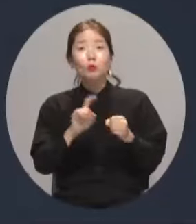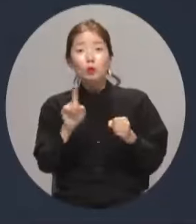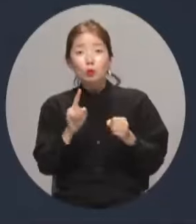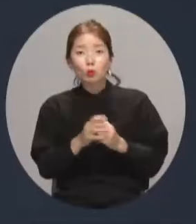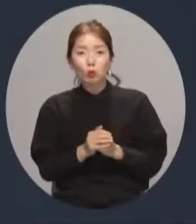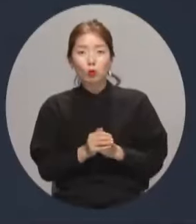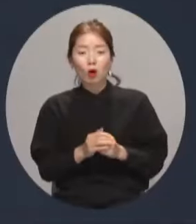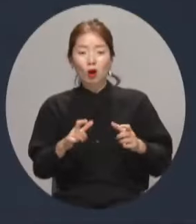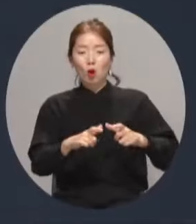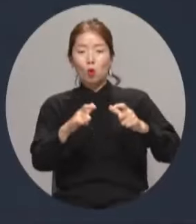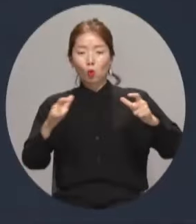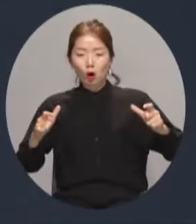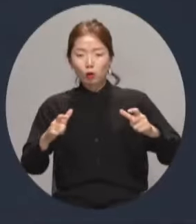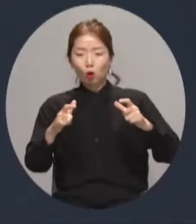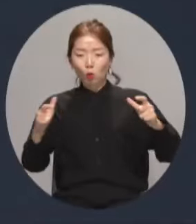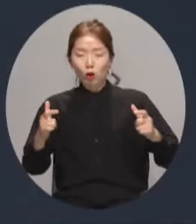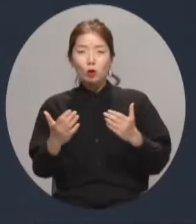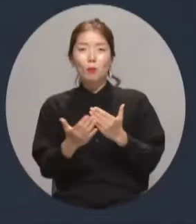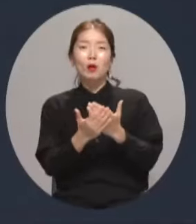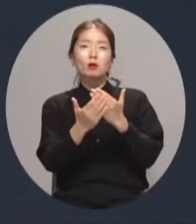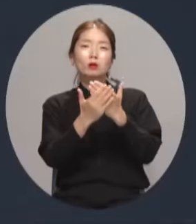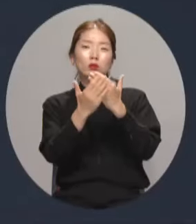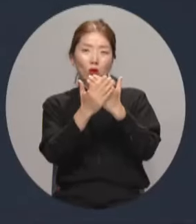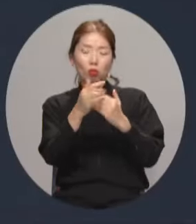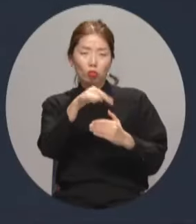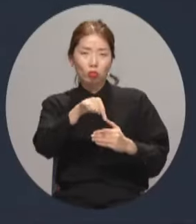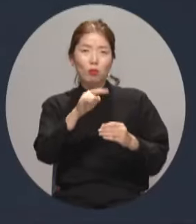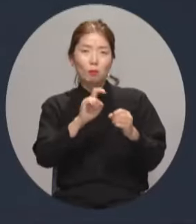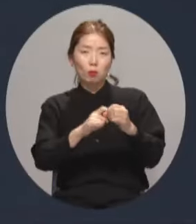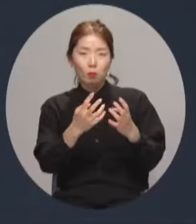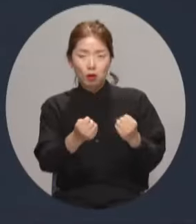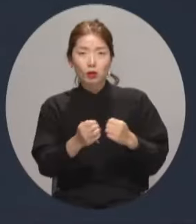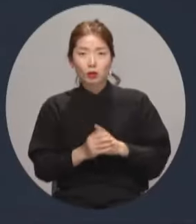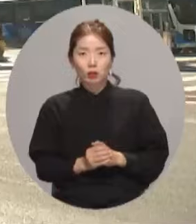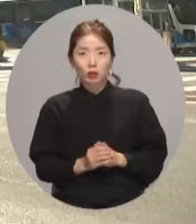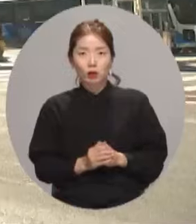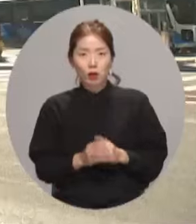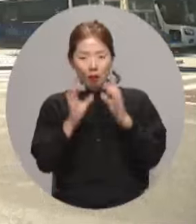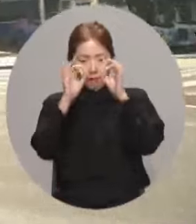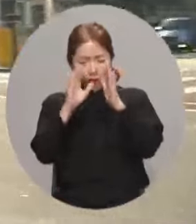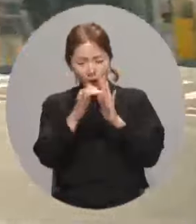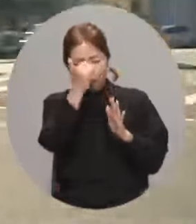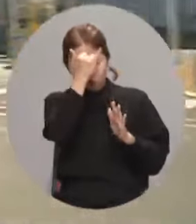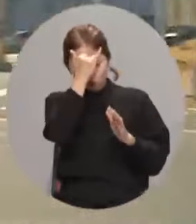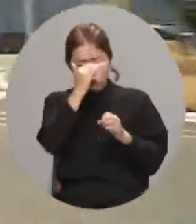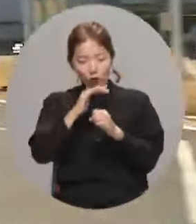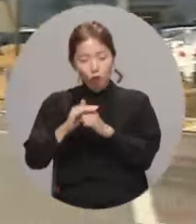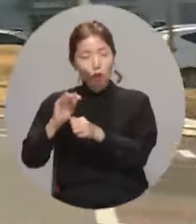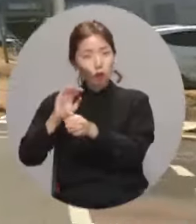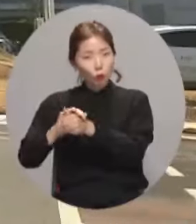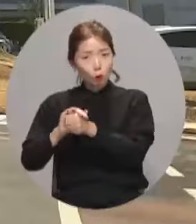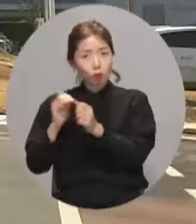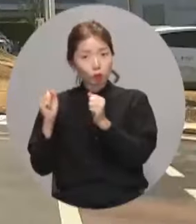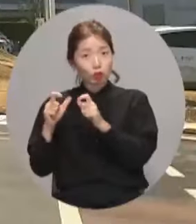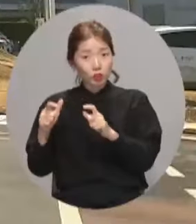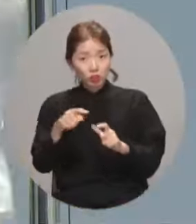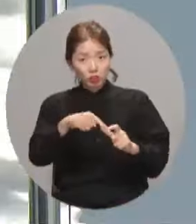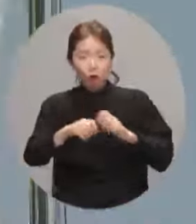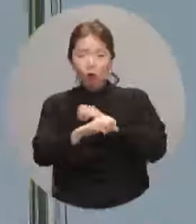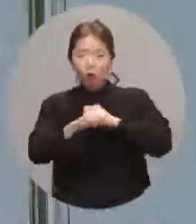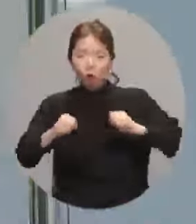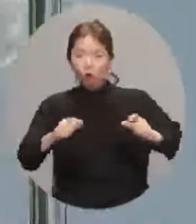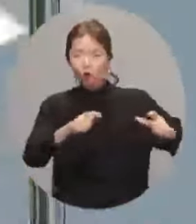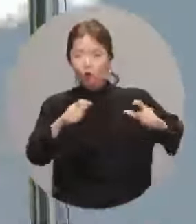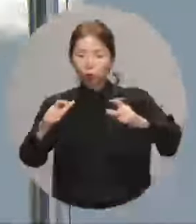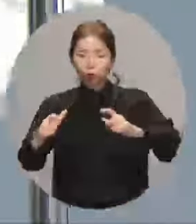죄다 초광역권 발전 계획에 맞춰져 있습니다. 사실상 충청과 대구, 경북 등 광역시가 있는